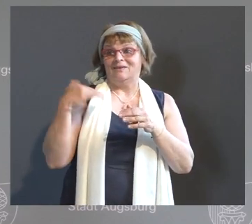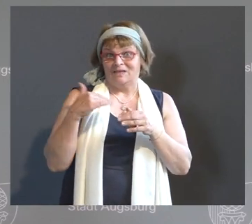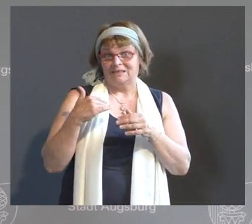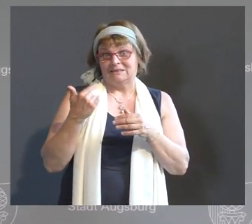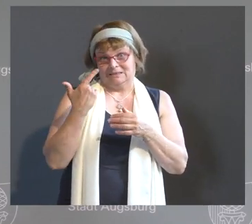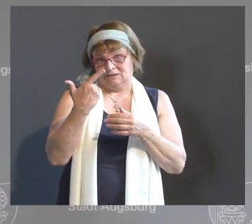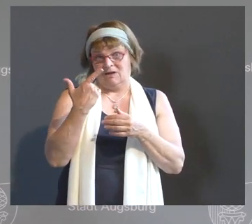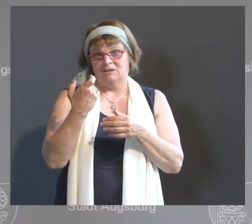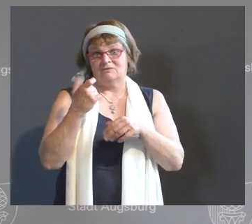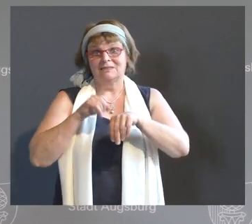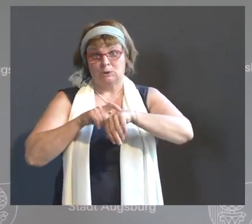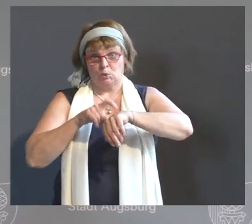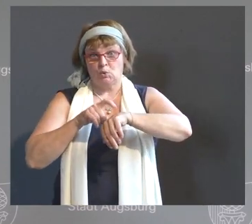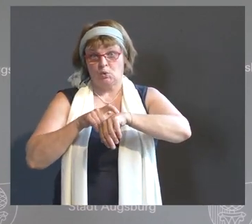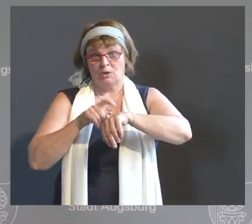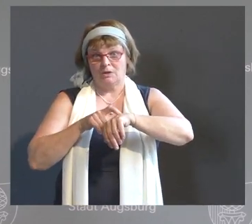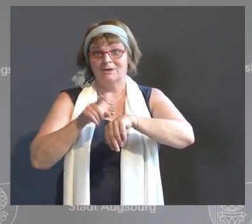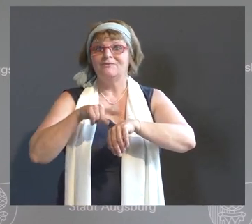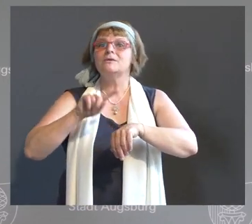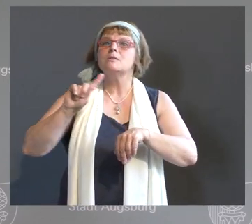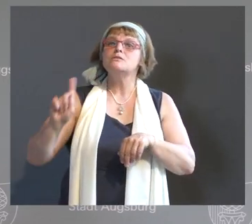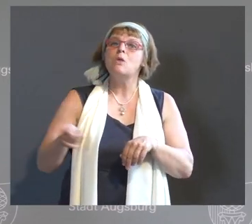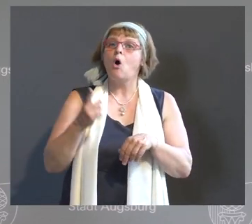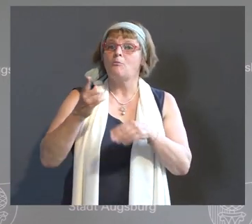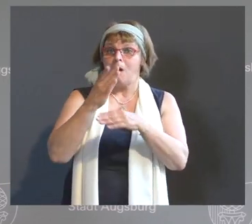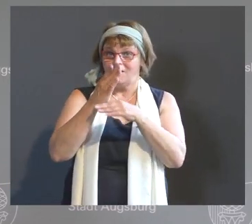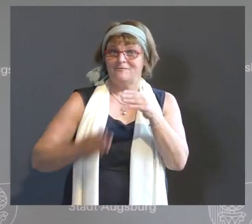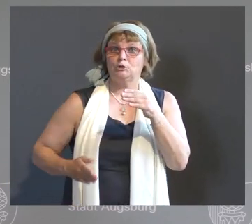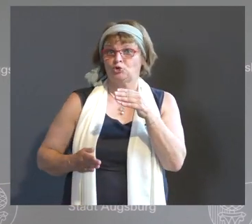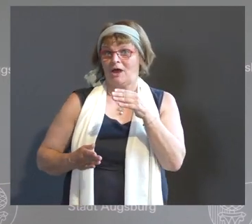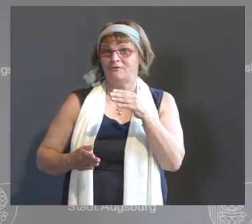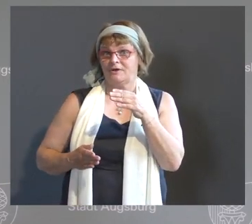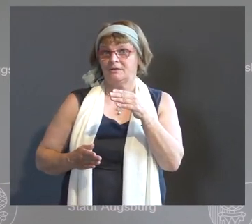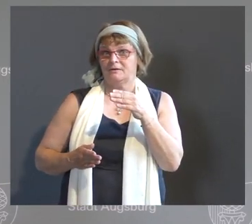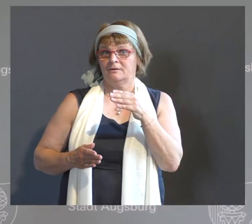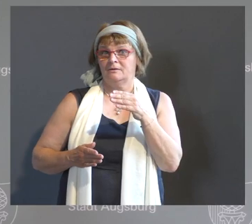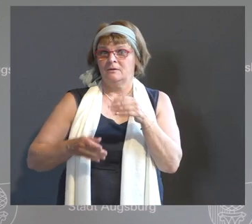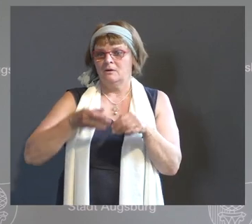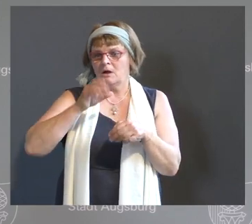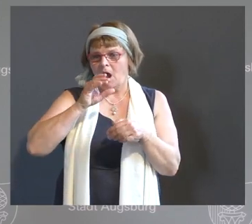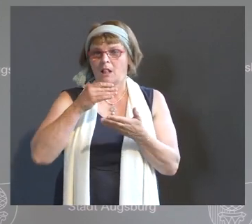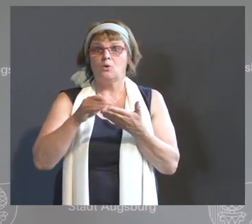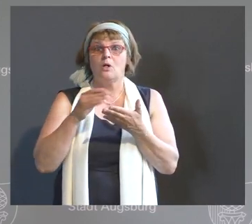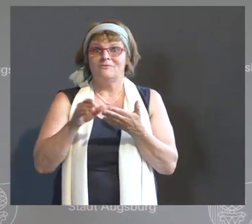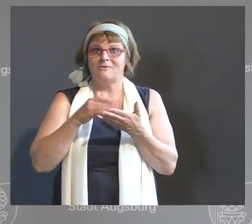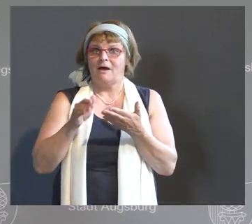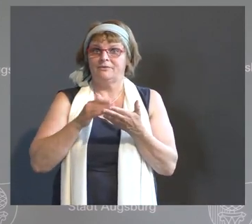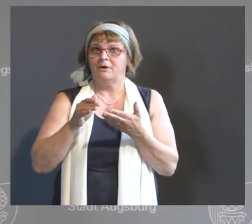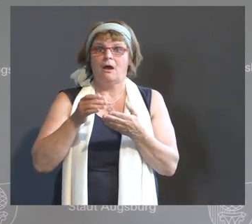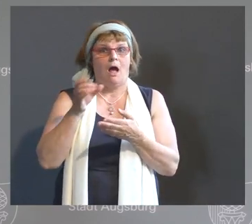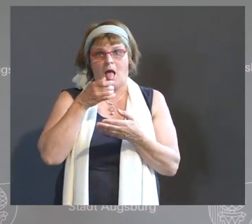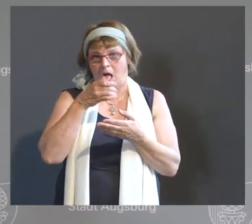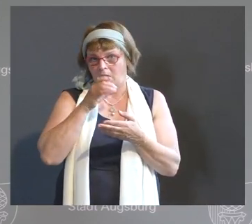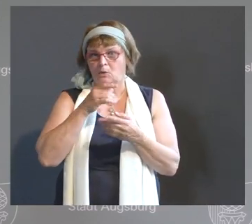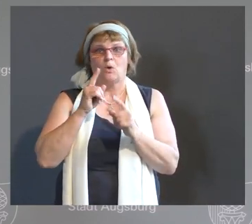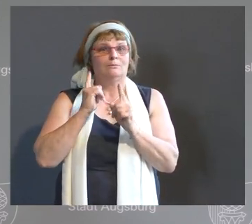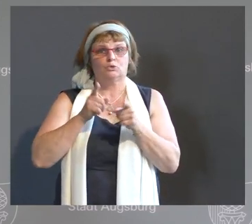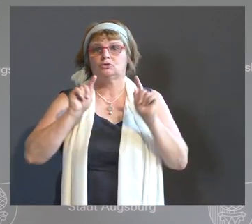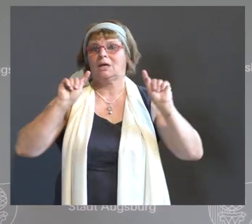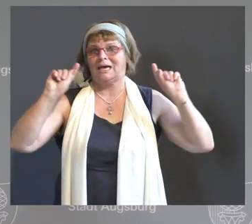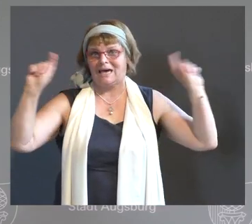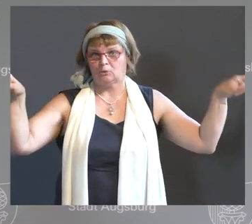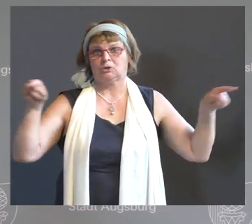nochmal verschärfen auf 20 Uhr. Wir müssen den Alkohol noch weiter aus der Stadt rausnehmen.